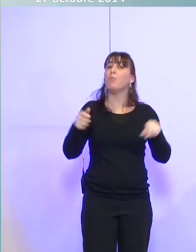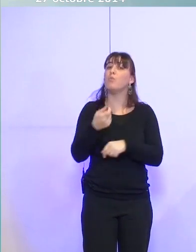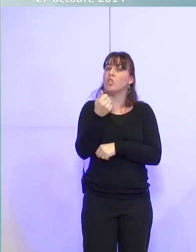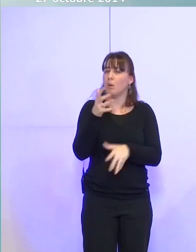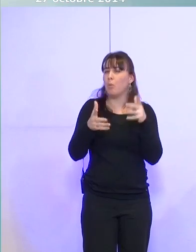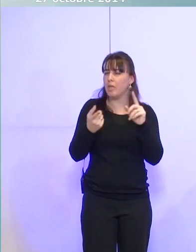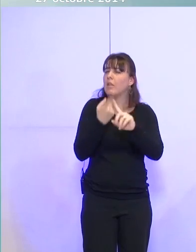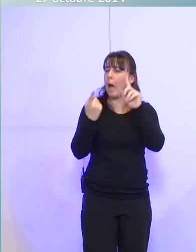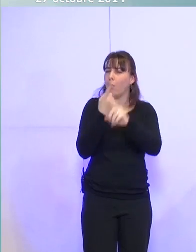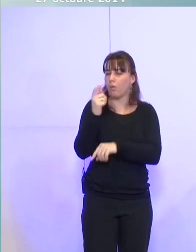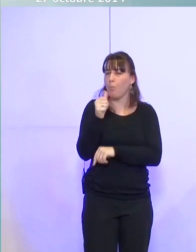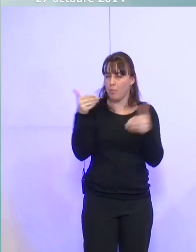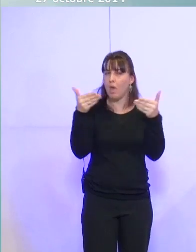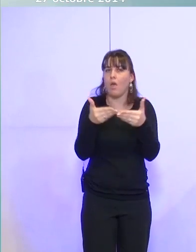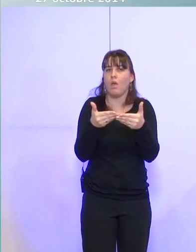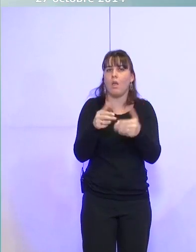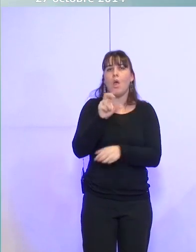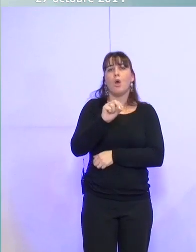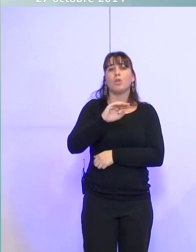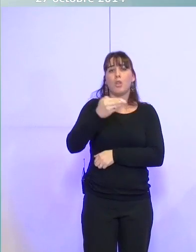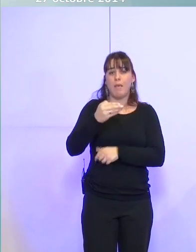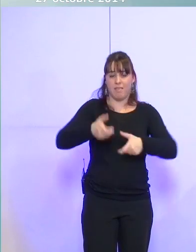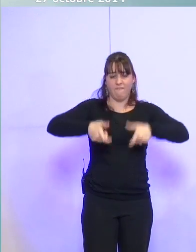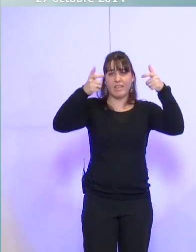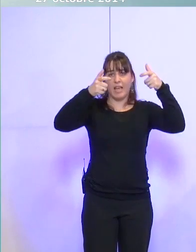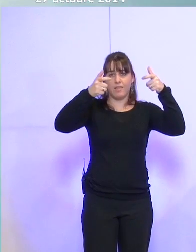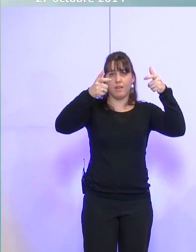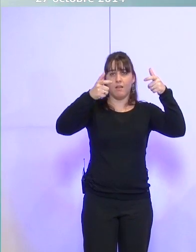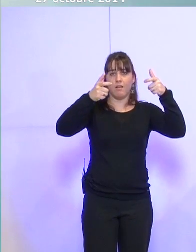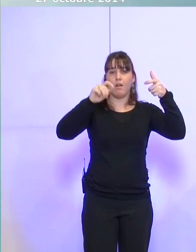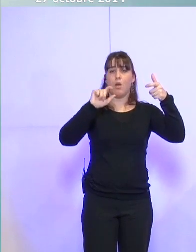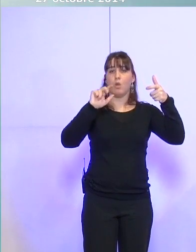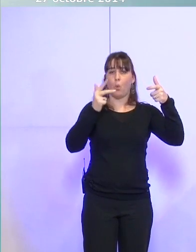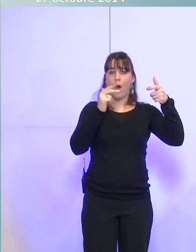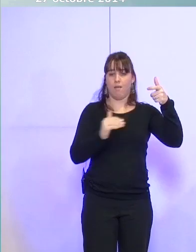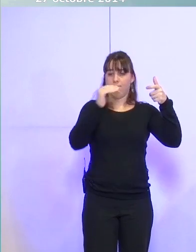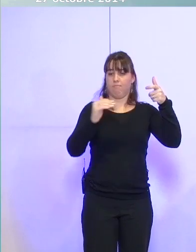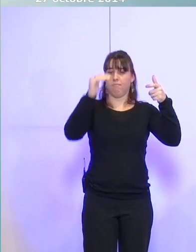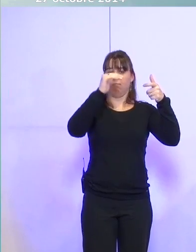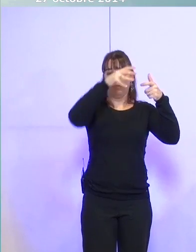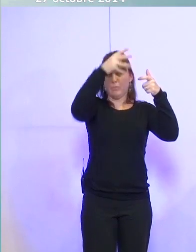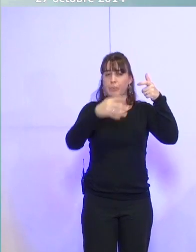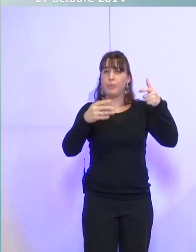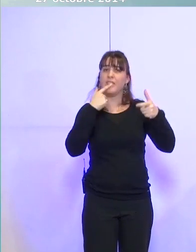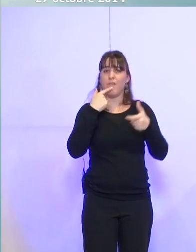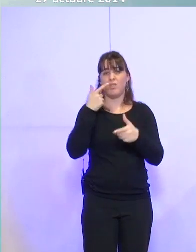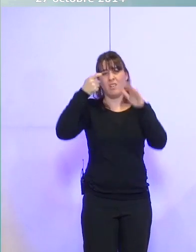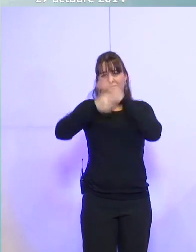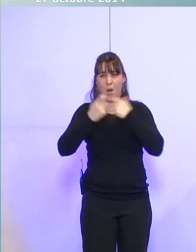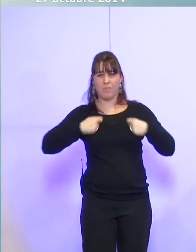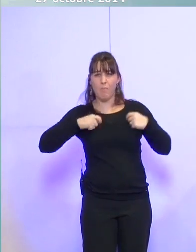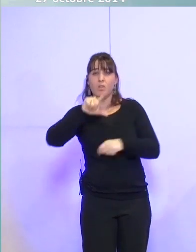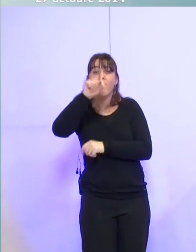plus important encore. 30 mètres de façade à équiper sur 3 étages implique environ 20 000 euros de